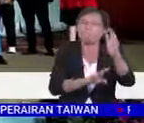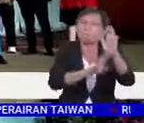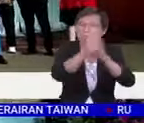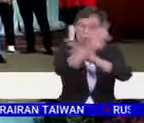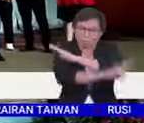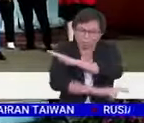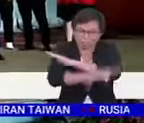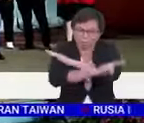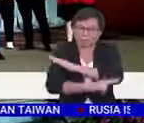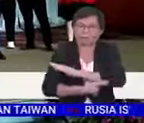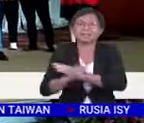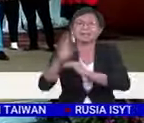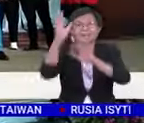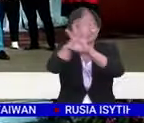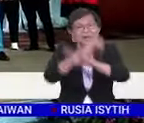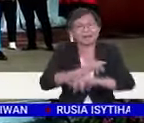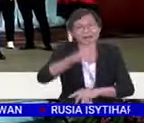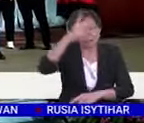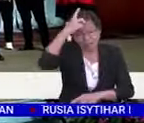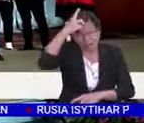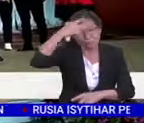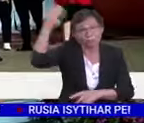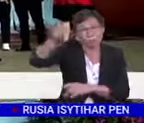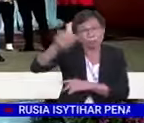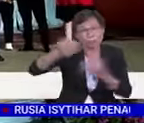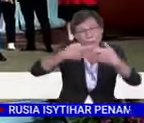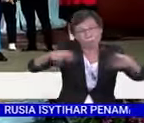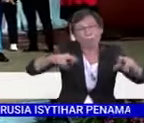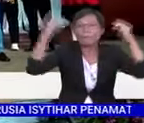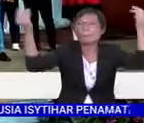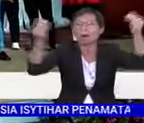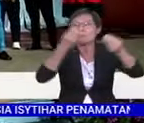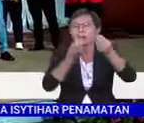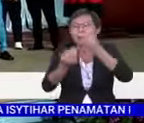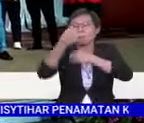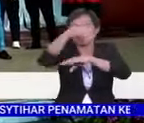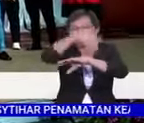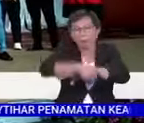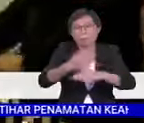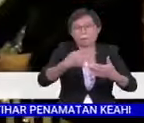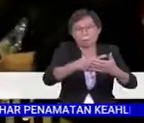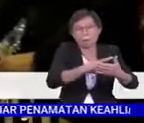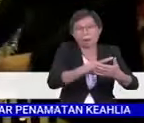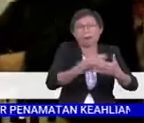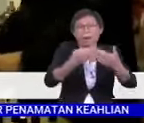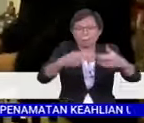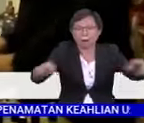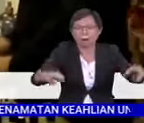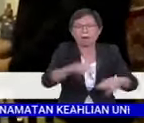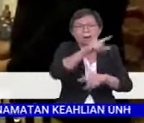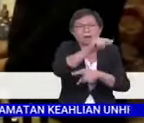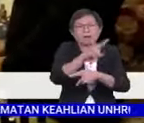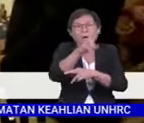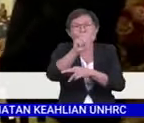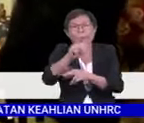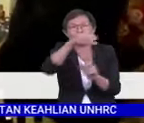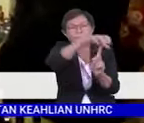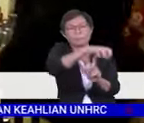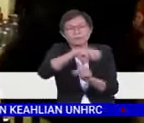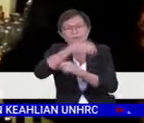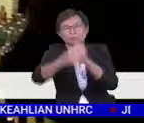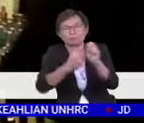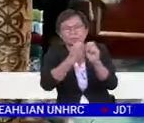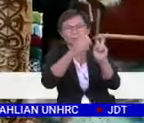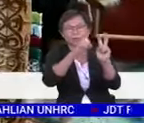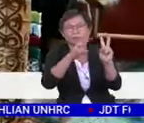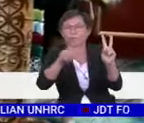pembangunan Negeri Datuk majang Ranggi berucap pada perasmian Majlis makan malam pelancuran Gawai Dayak bazar 2022